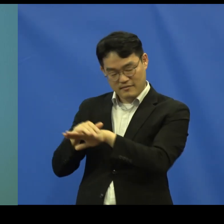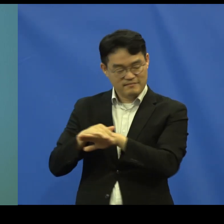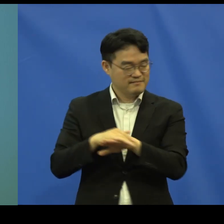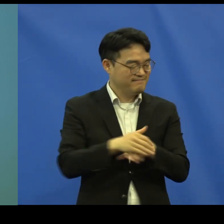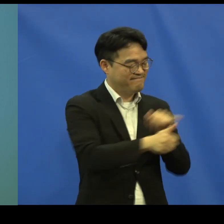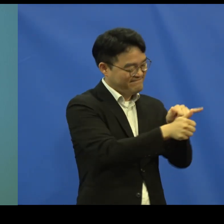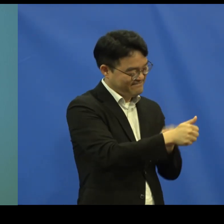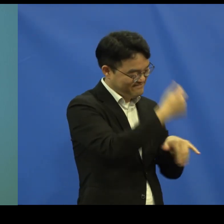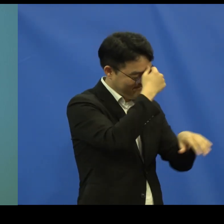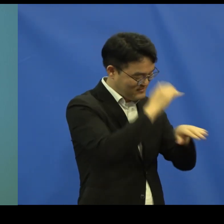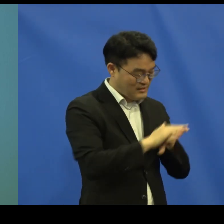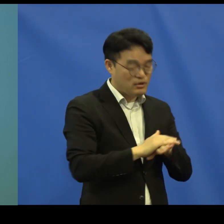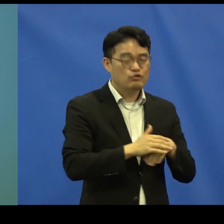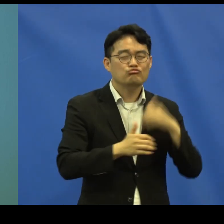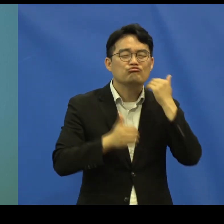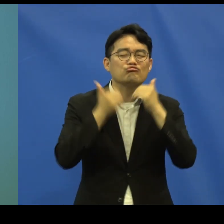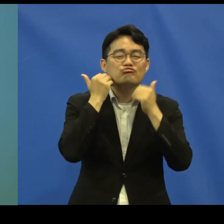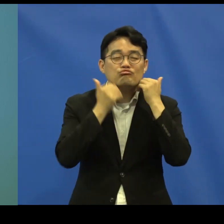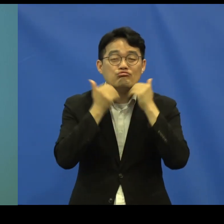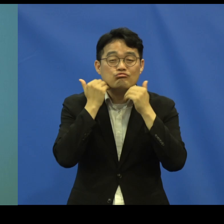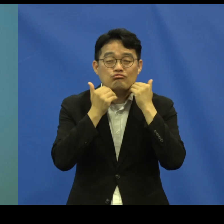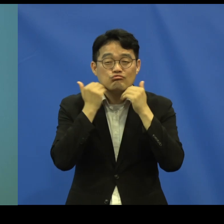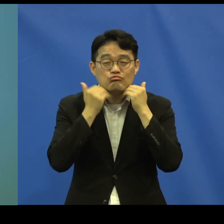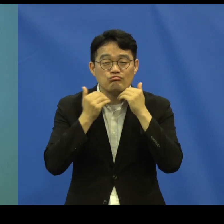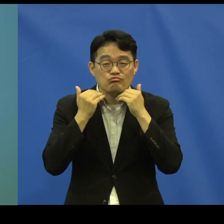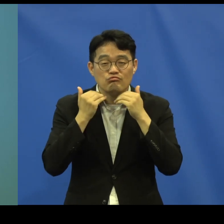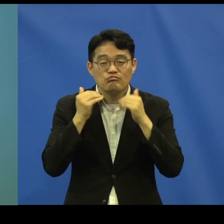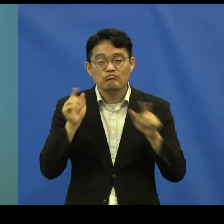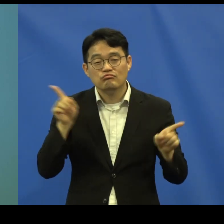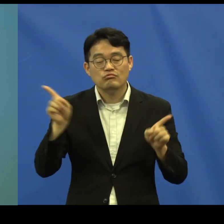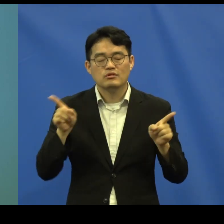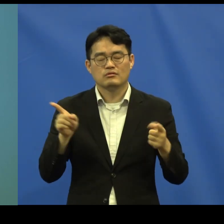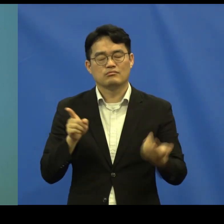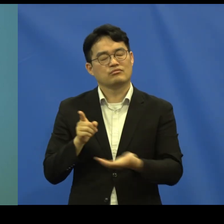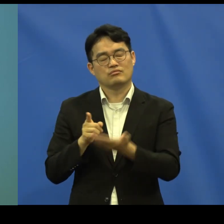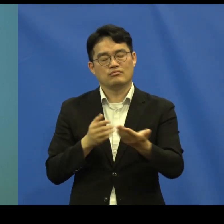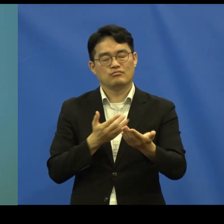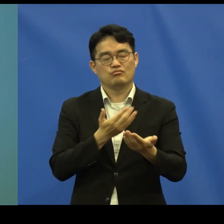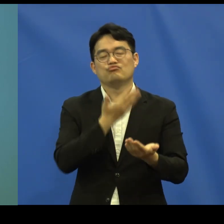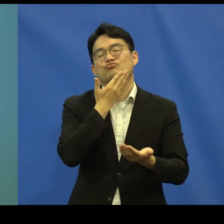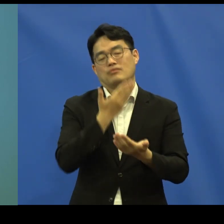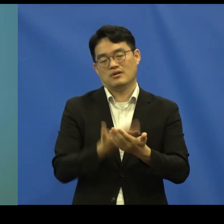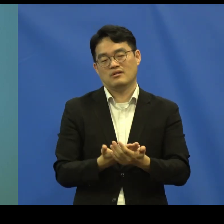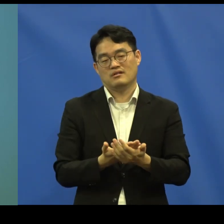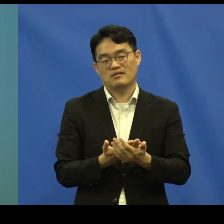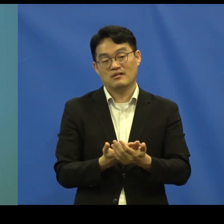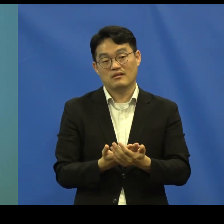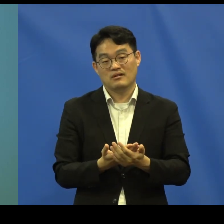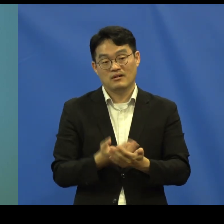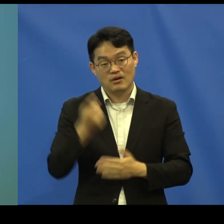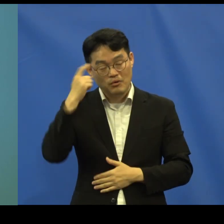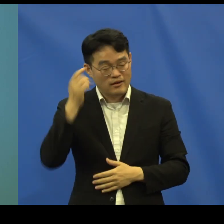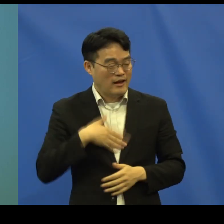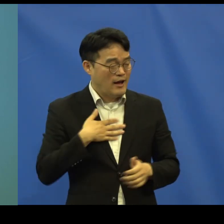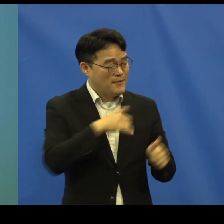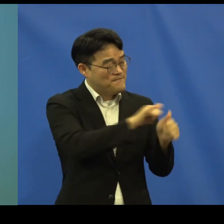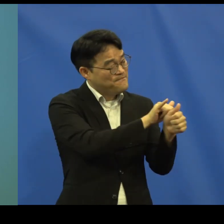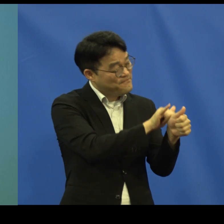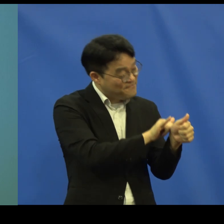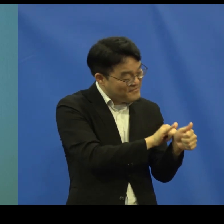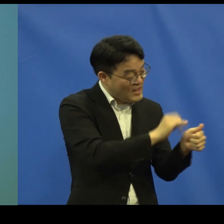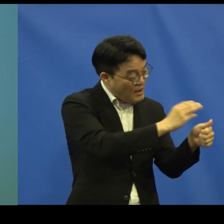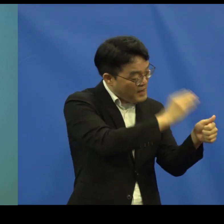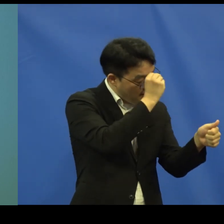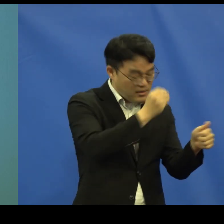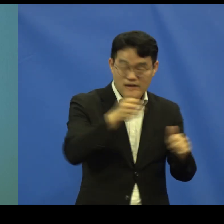예배하는 대상이 누구냐가 중요한 겁니다. 그래서 예배하는 대상을 내가 담게 돼 있습니다. 그러니까 뭐 여러분